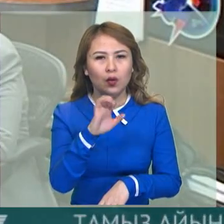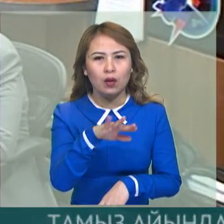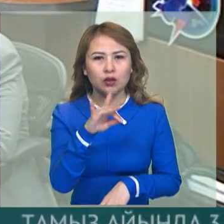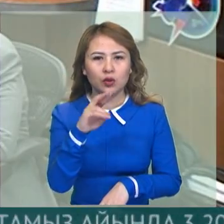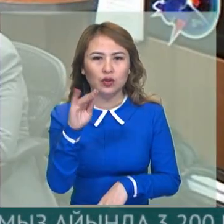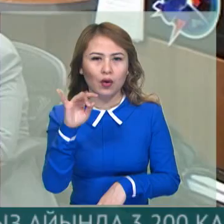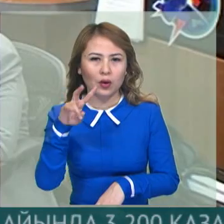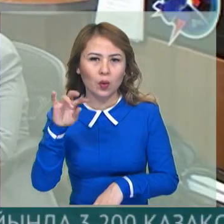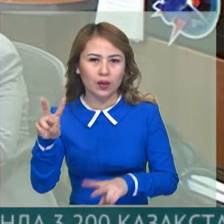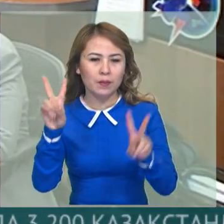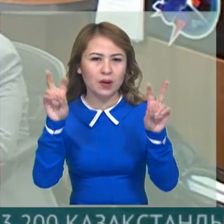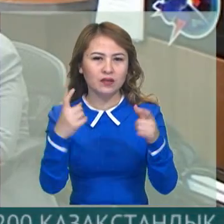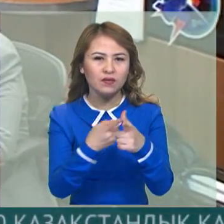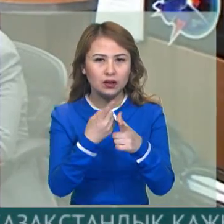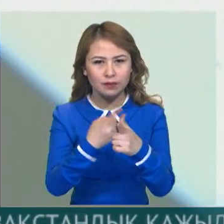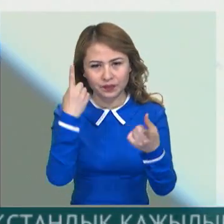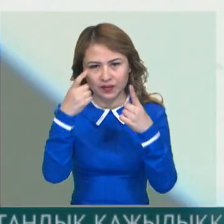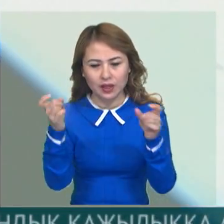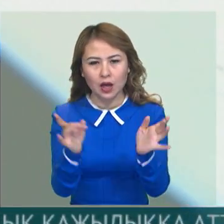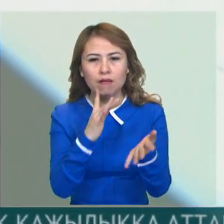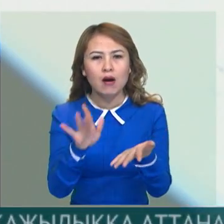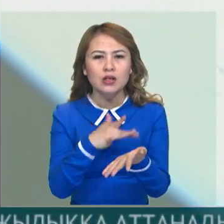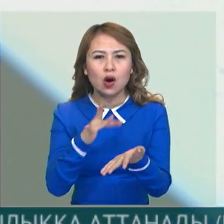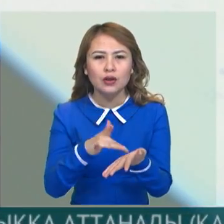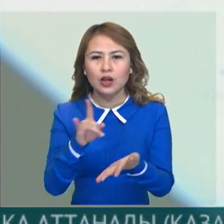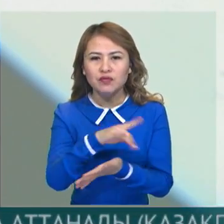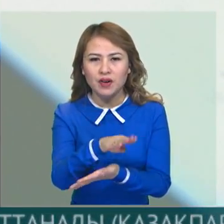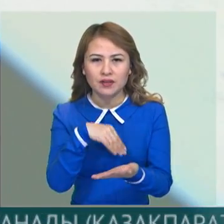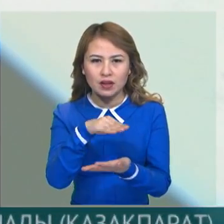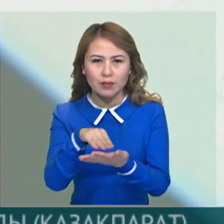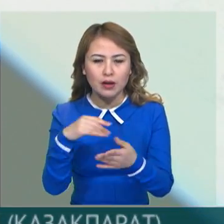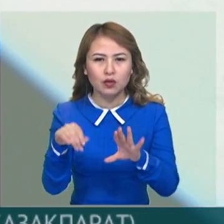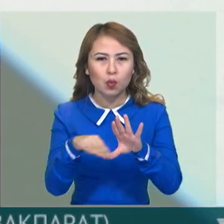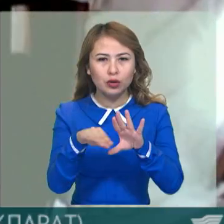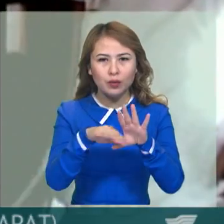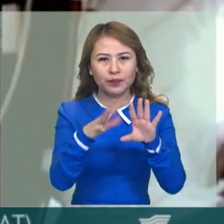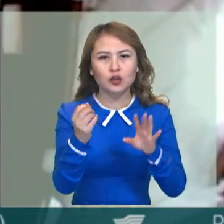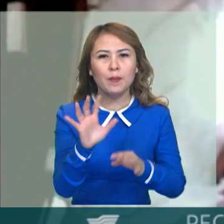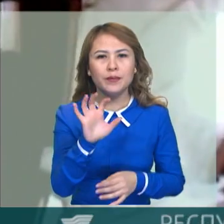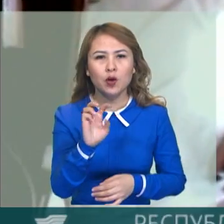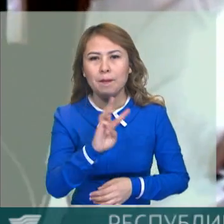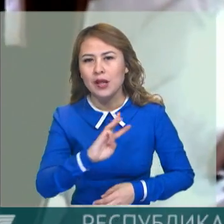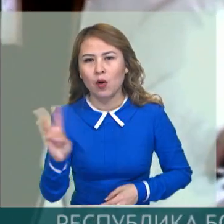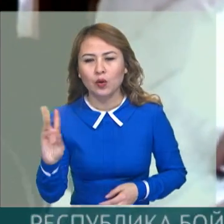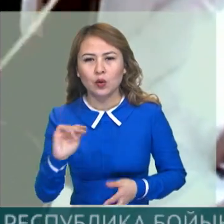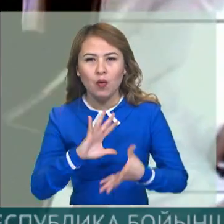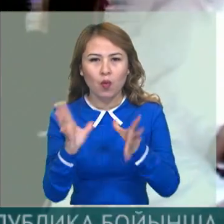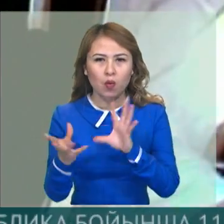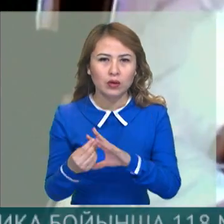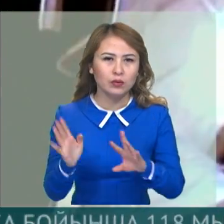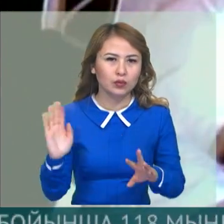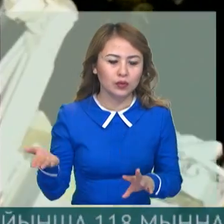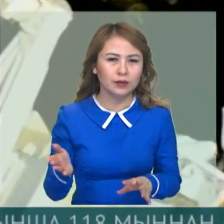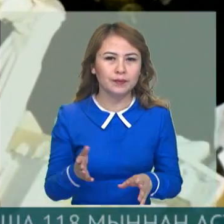Street Journal басылымының хабарлауынша ғарыш агенттігі жер серігін зерттеуге бюджеттен қосымша $500 миллион сұрамақ. Айта